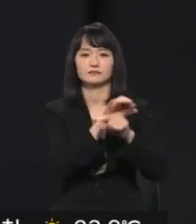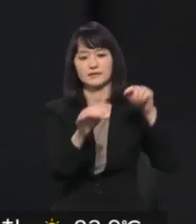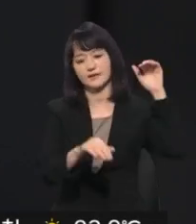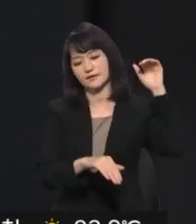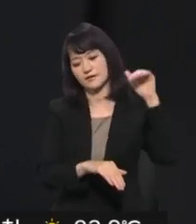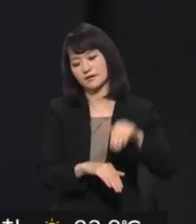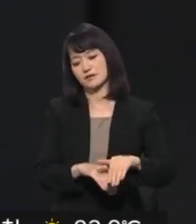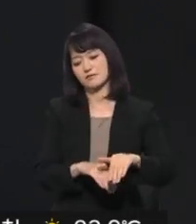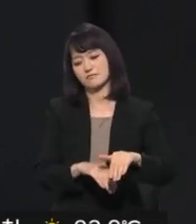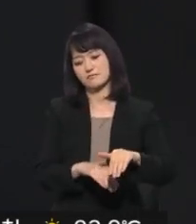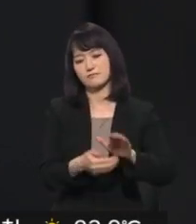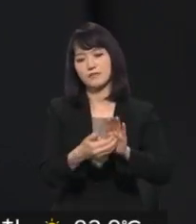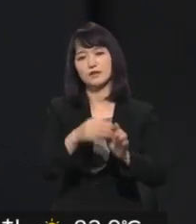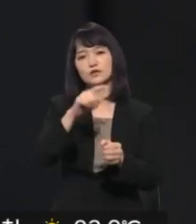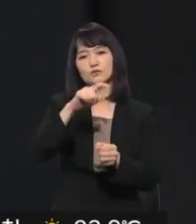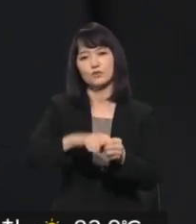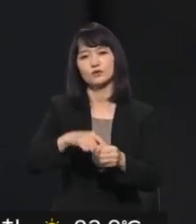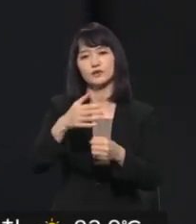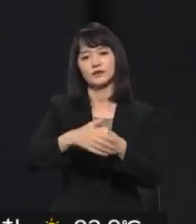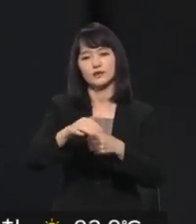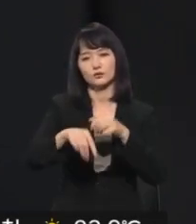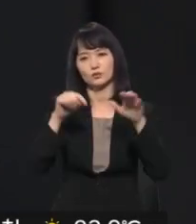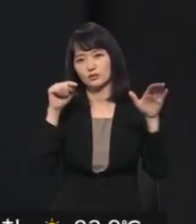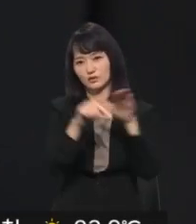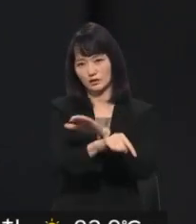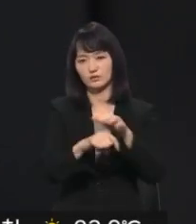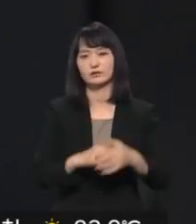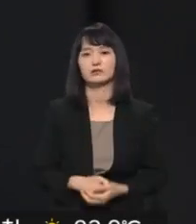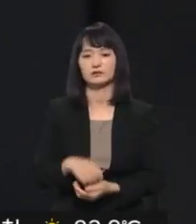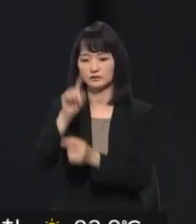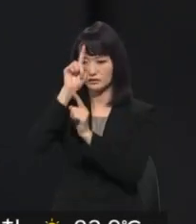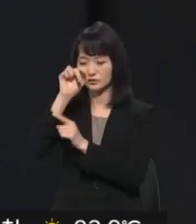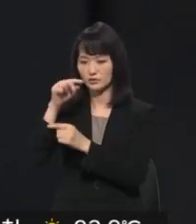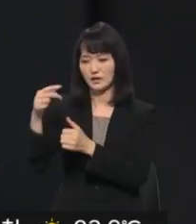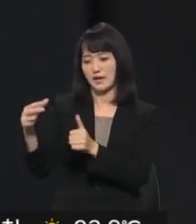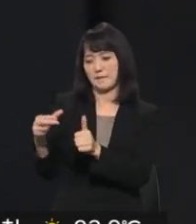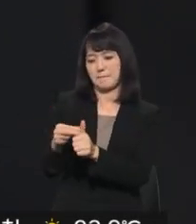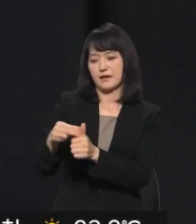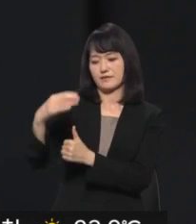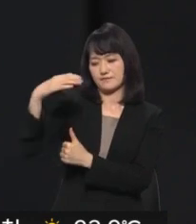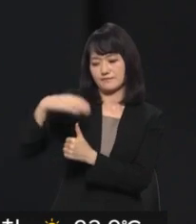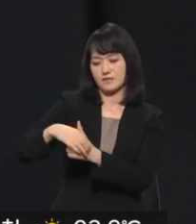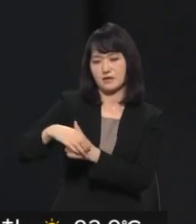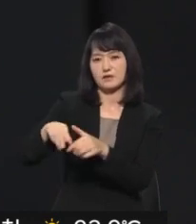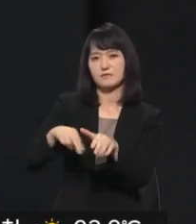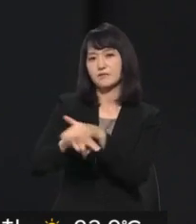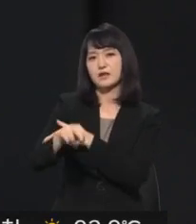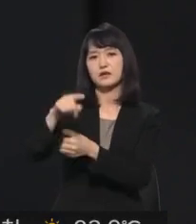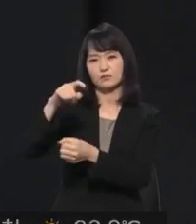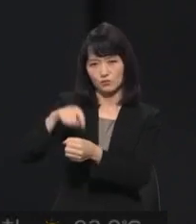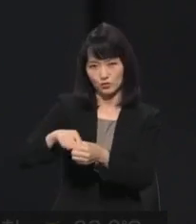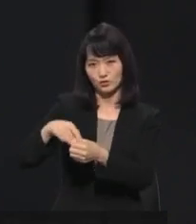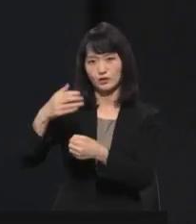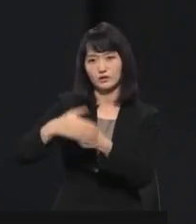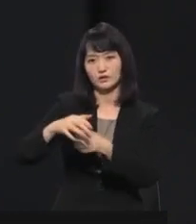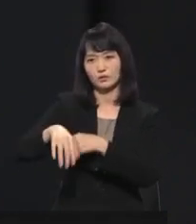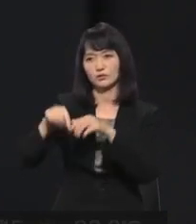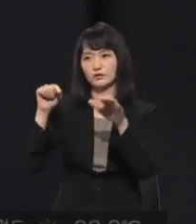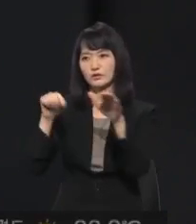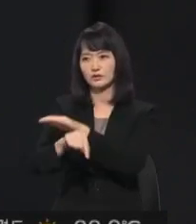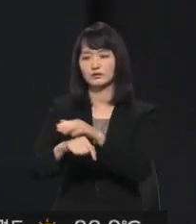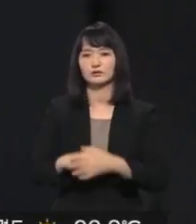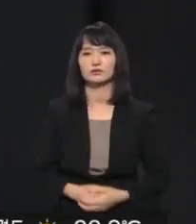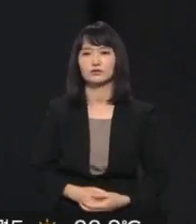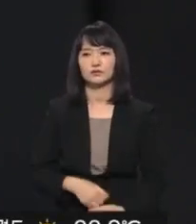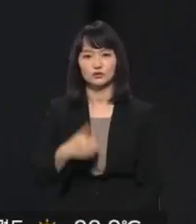위해서 대구가 필요한 것이고 이준석 대표는 배신자는 프레임에서 벗어나기 위해서 대구가 필요한 상황이기 때문에 둘중에 누가 대구에